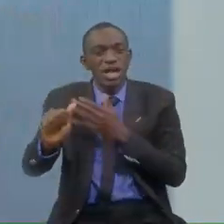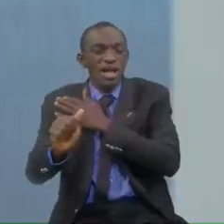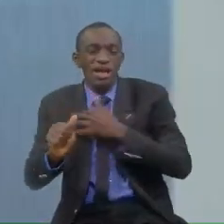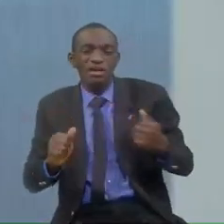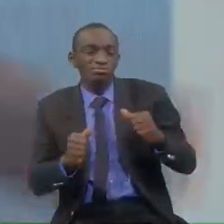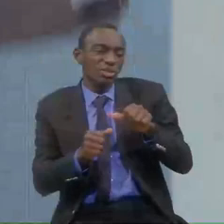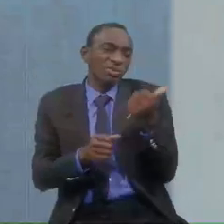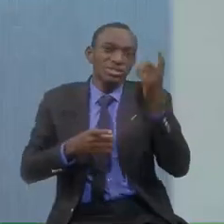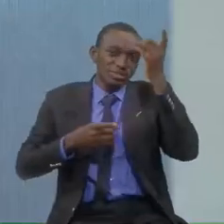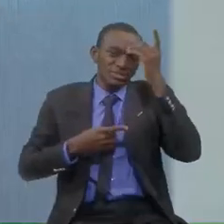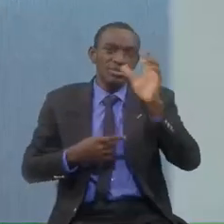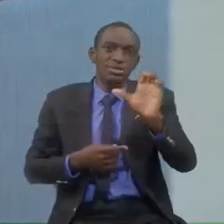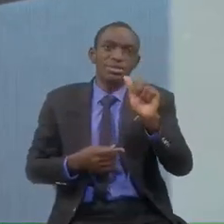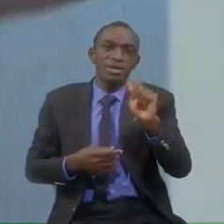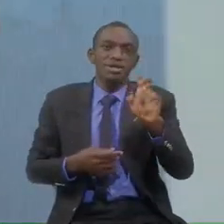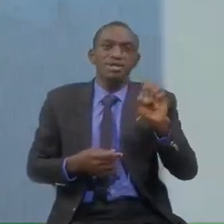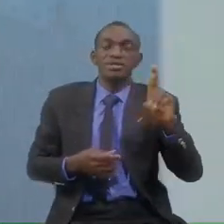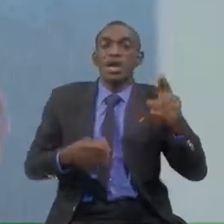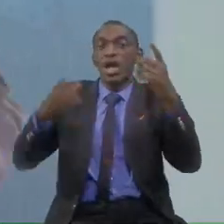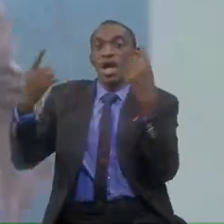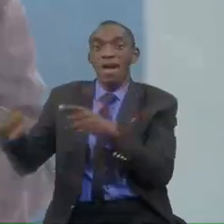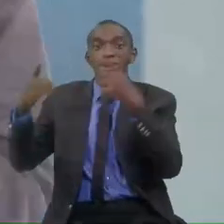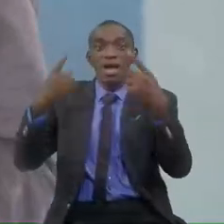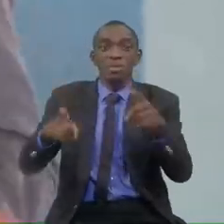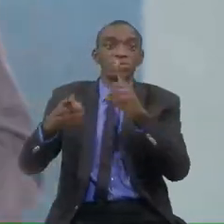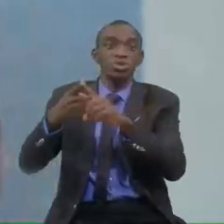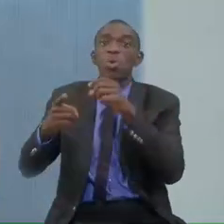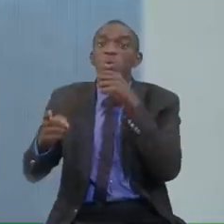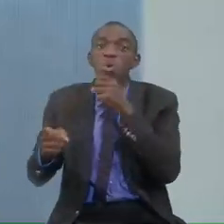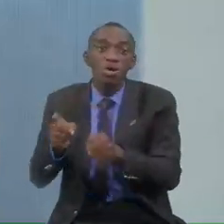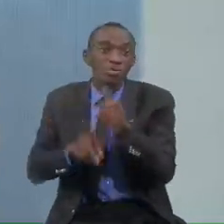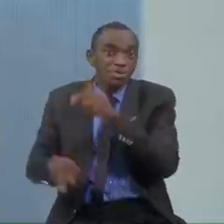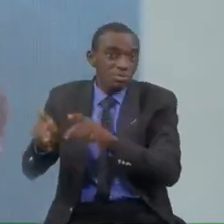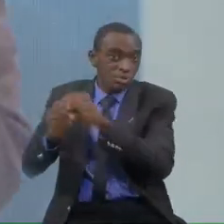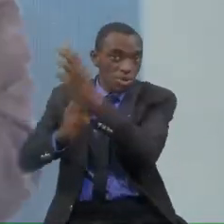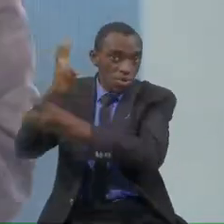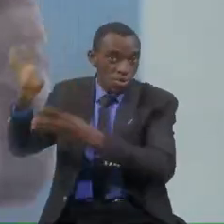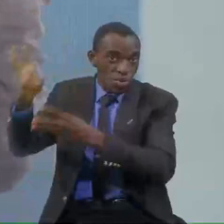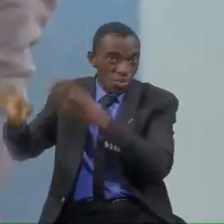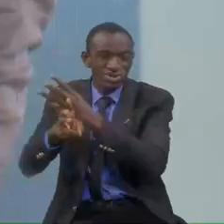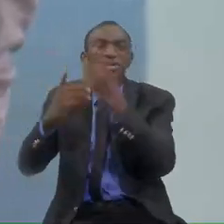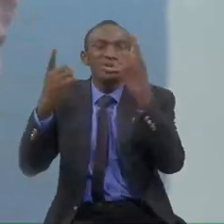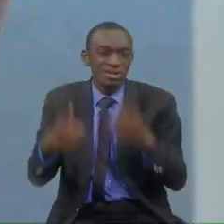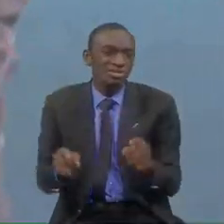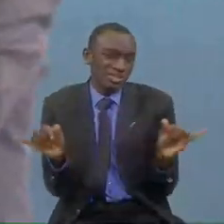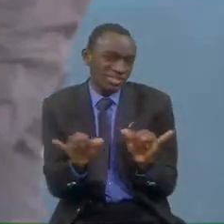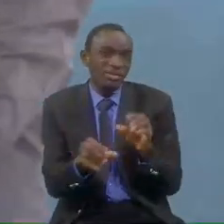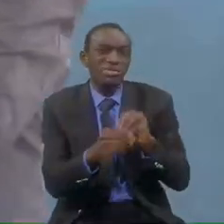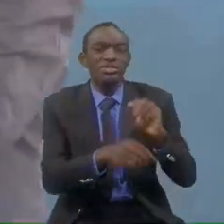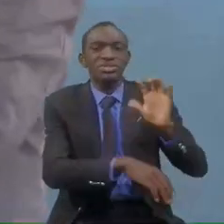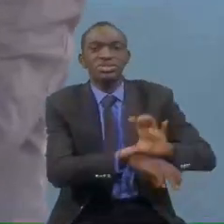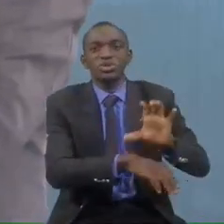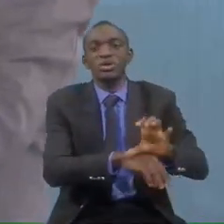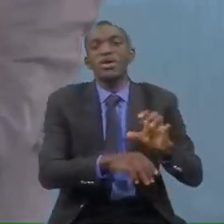cet oubli du moins, il y a le cancer, ce qui arrive aux gens, aux personnes âgées du monde, se reproduit